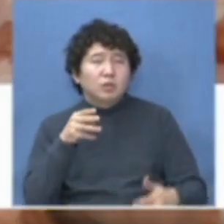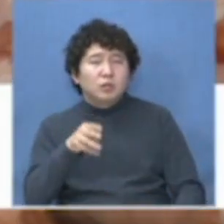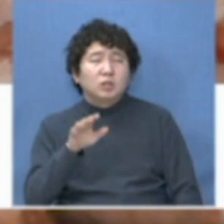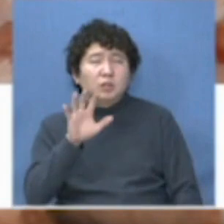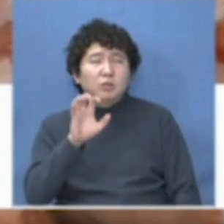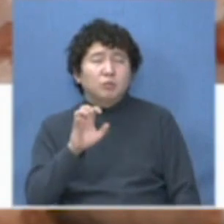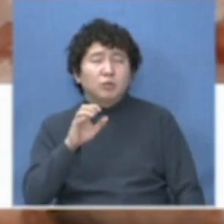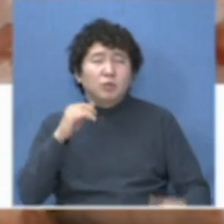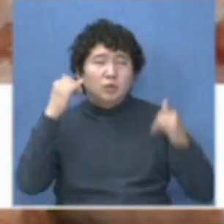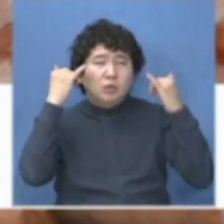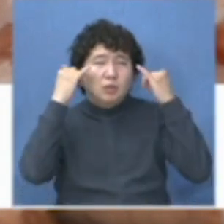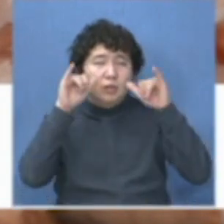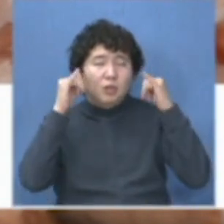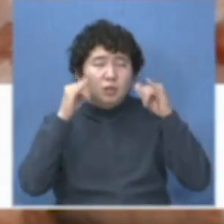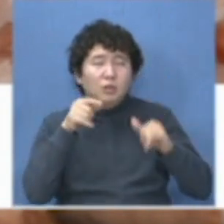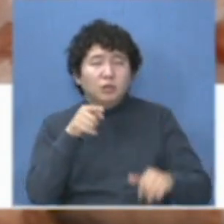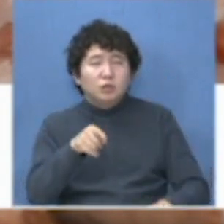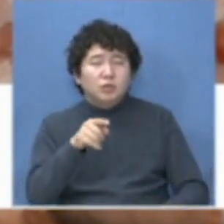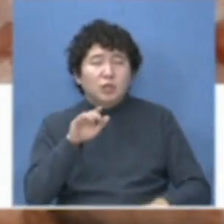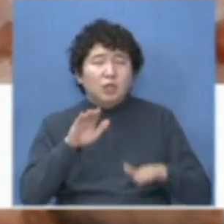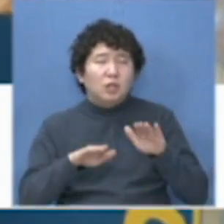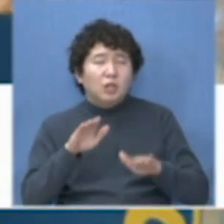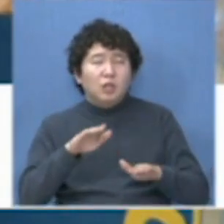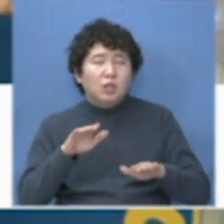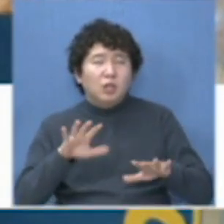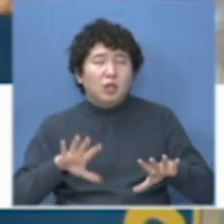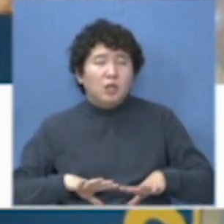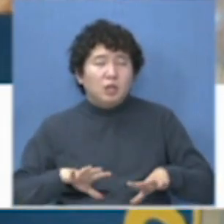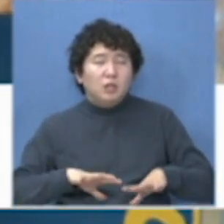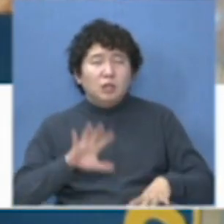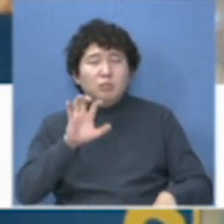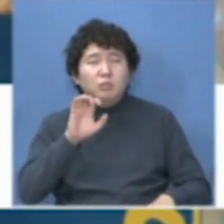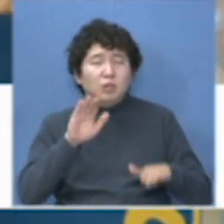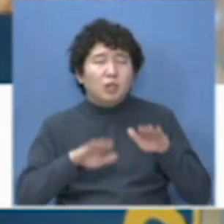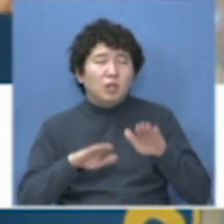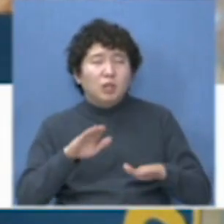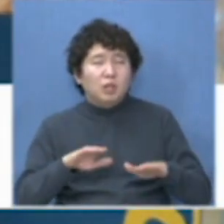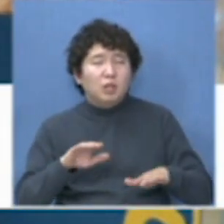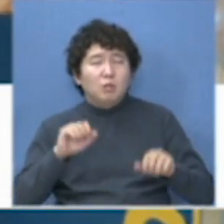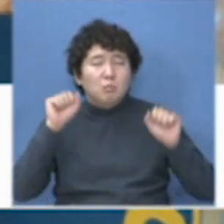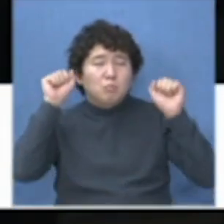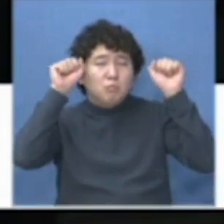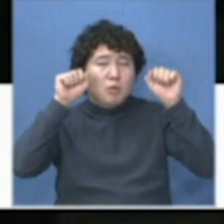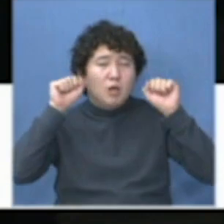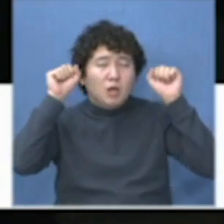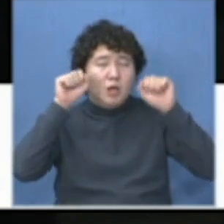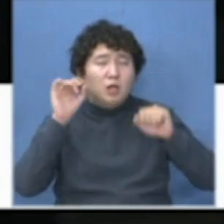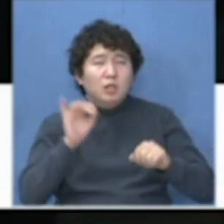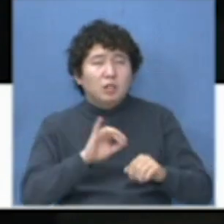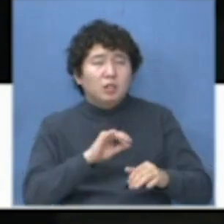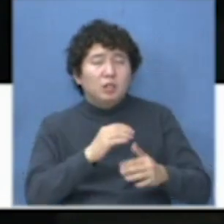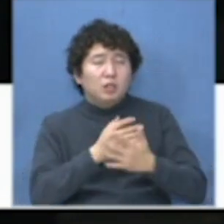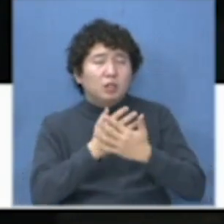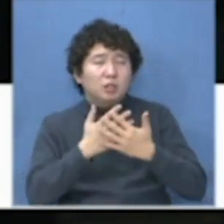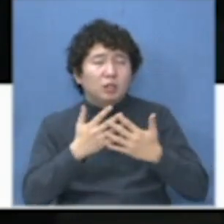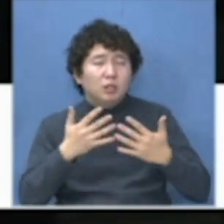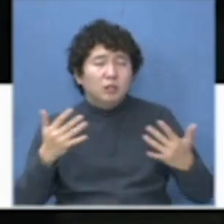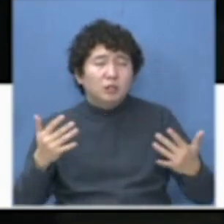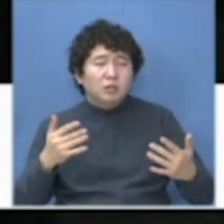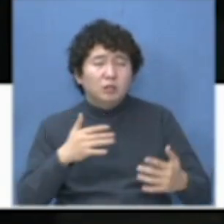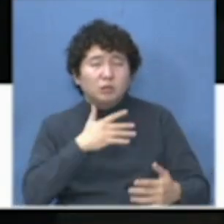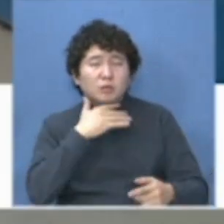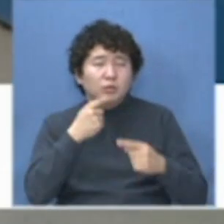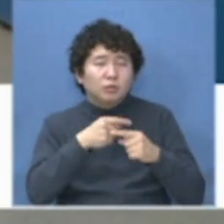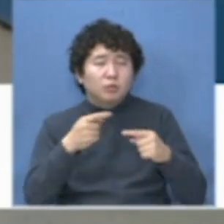килограмм говядины, 1000 килограмм конины, 500 килограмм баранины и 500 килограмм продуктов для изготовления национальных блюд. Также на